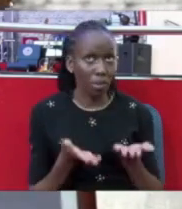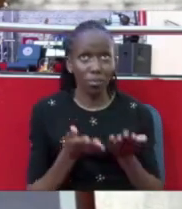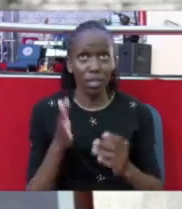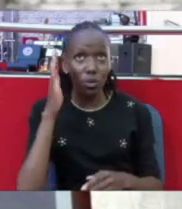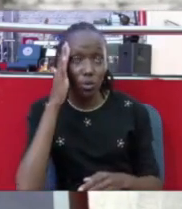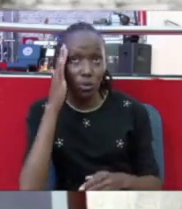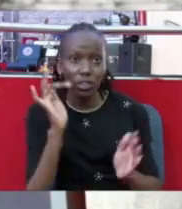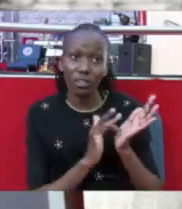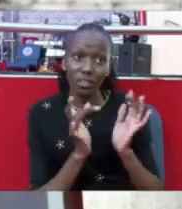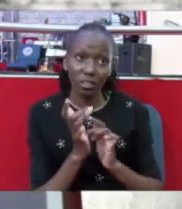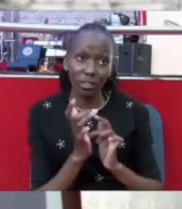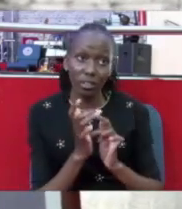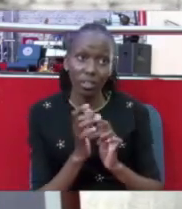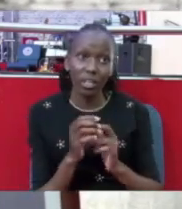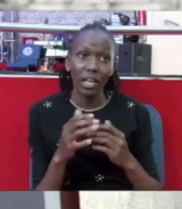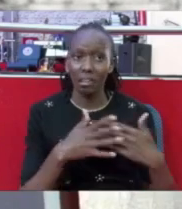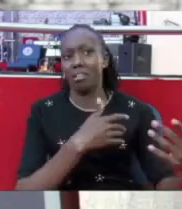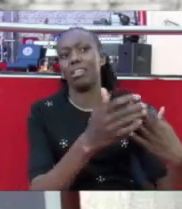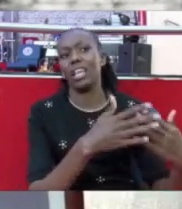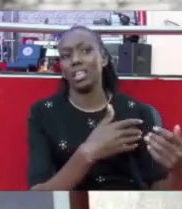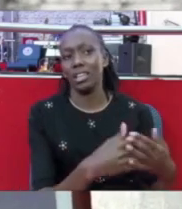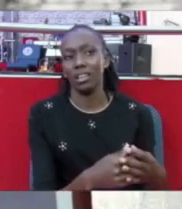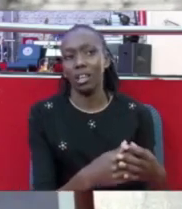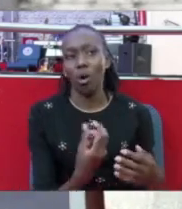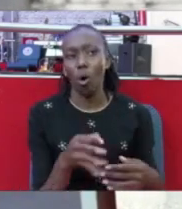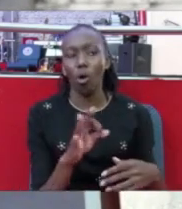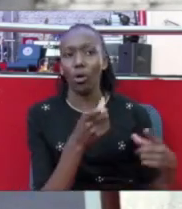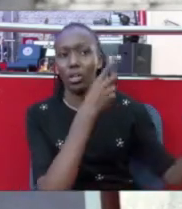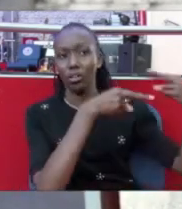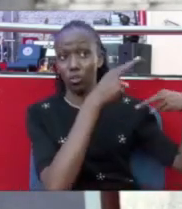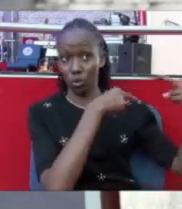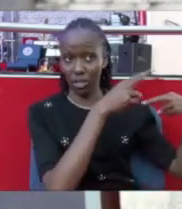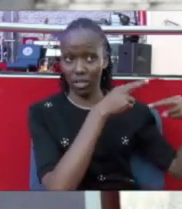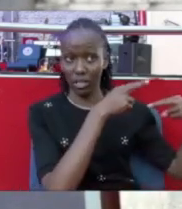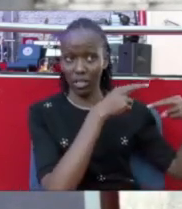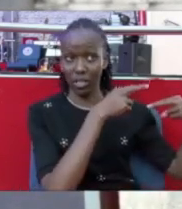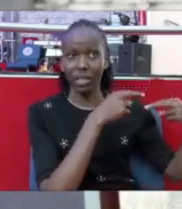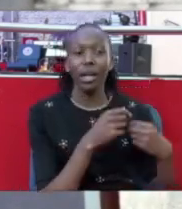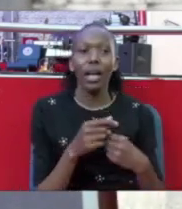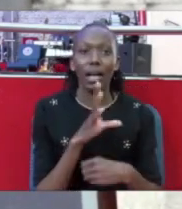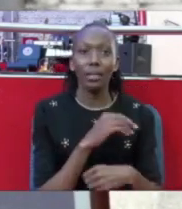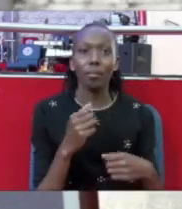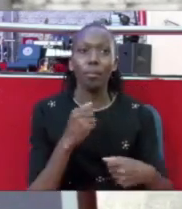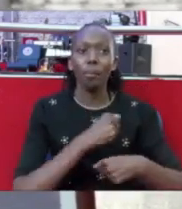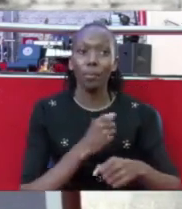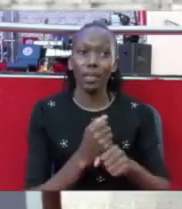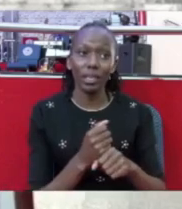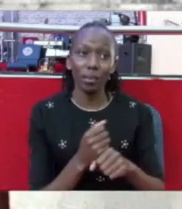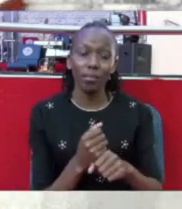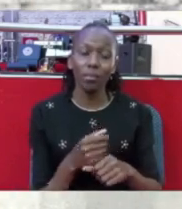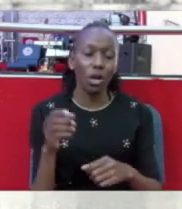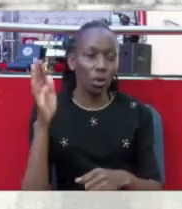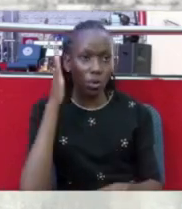as a historical figure. Unaweza ukamjua Yesu kulingana na historia. And you may make him known as a historical reality. Na unaweza mfanya